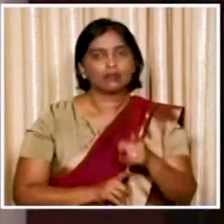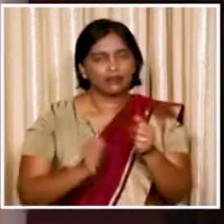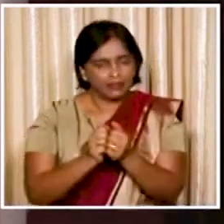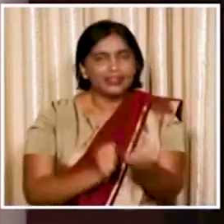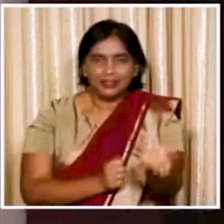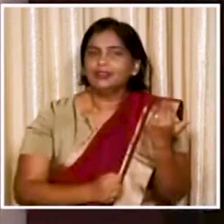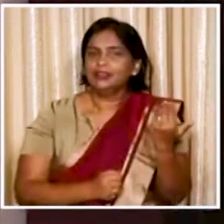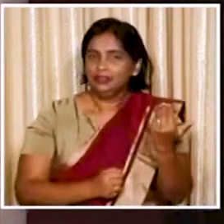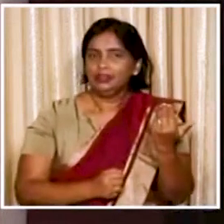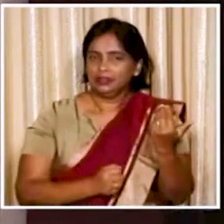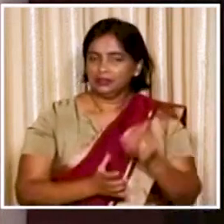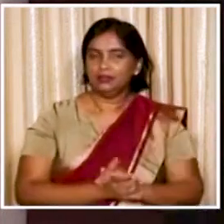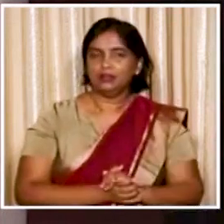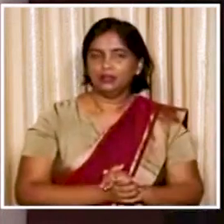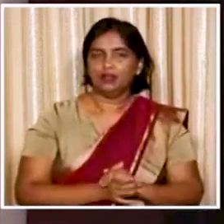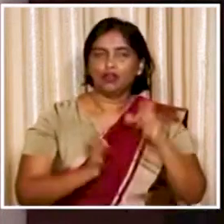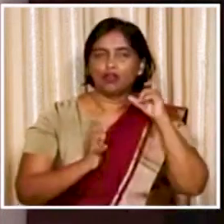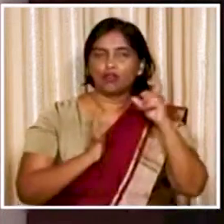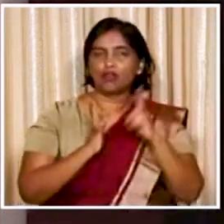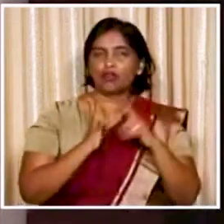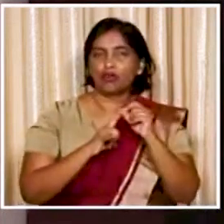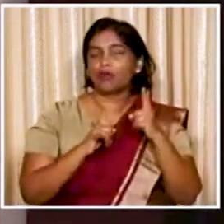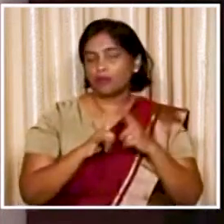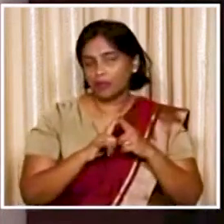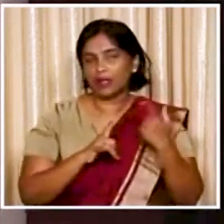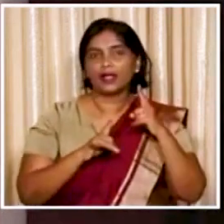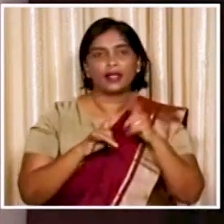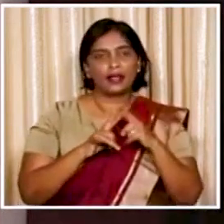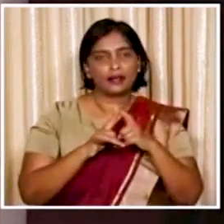කරන්න කෝපෙන් කෝපයක දෙන්න තිබුණානේ